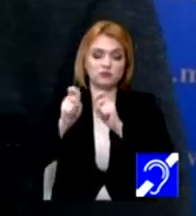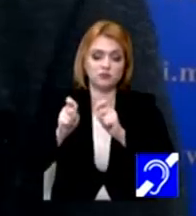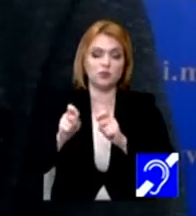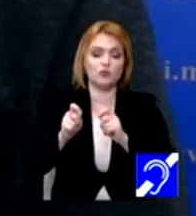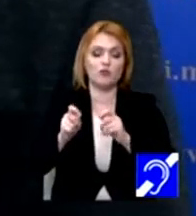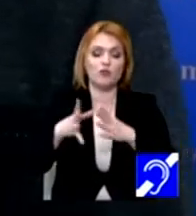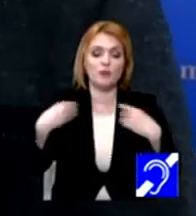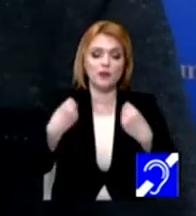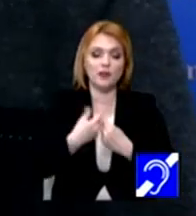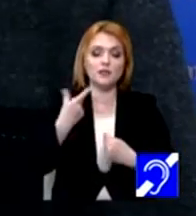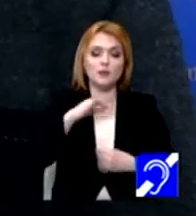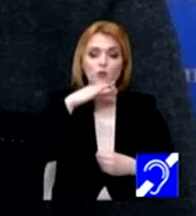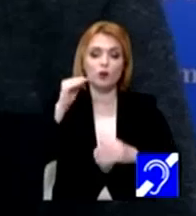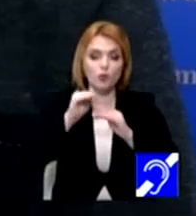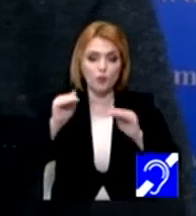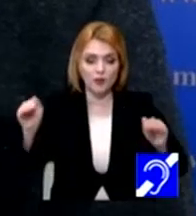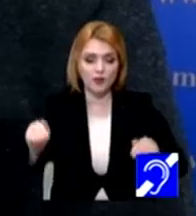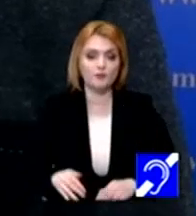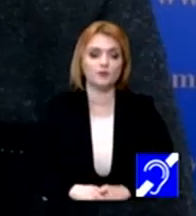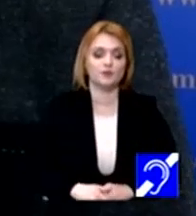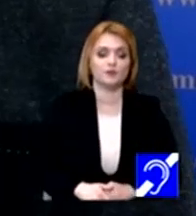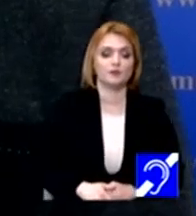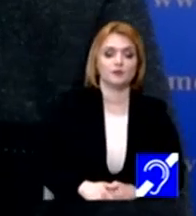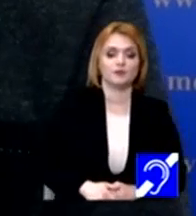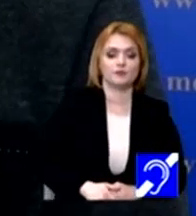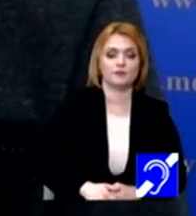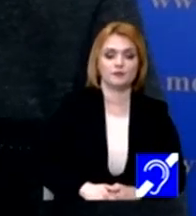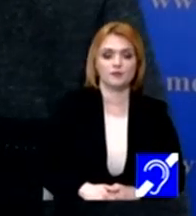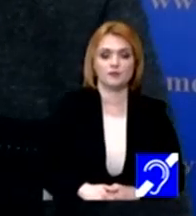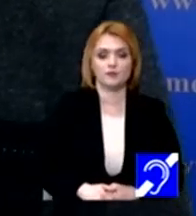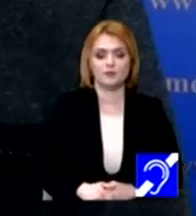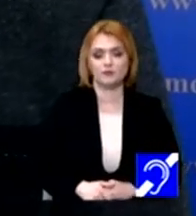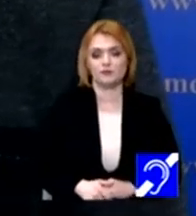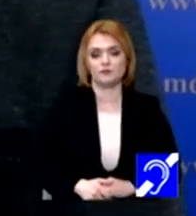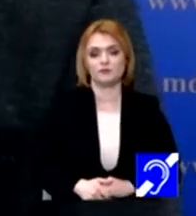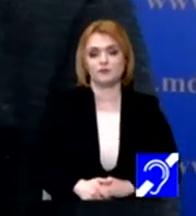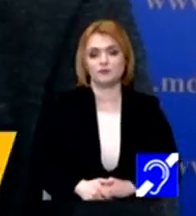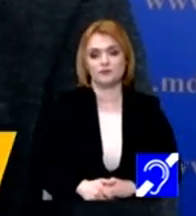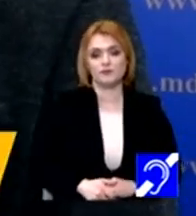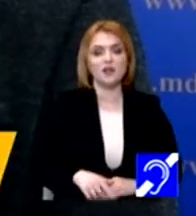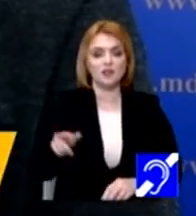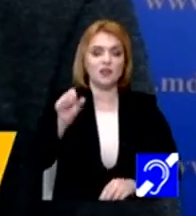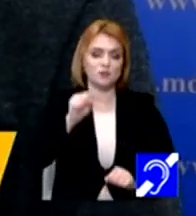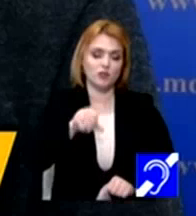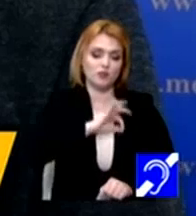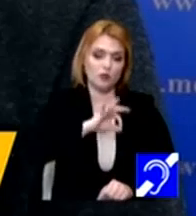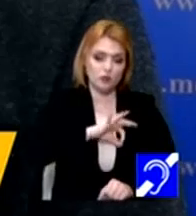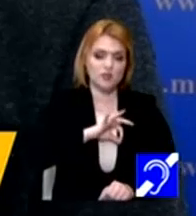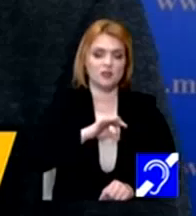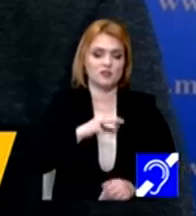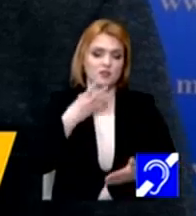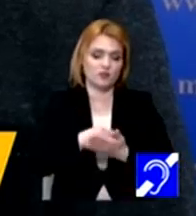siguranță, membrii familiei sau ceilalți copii din familie vor putea să folosească aceste tablete în